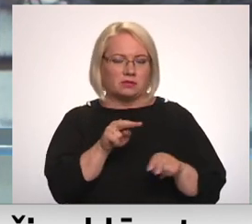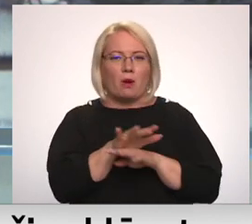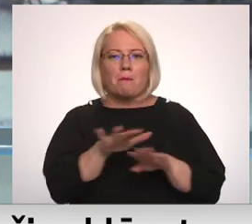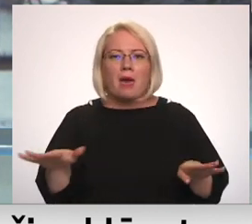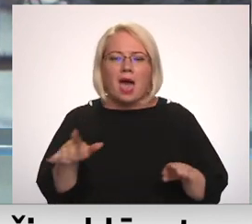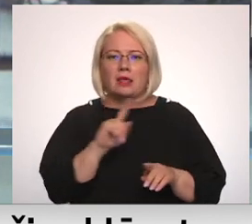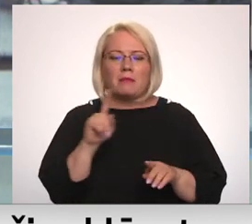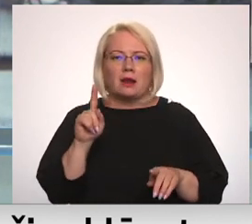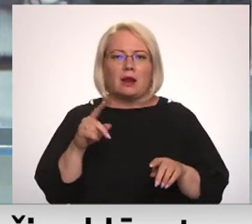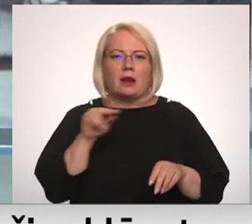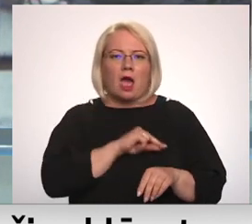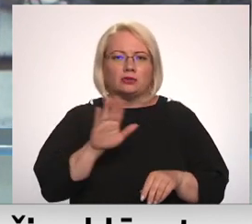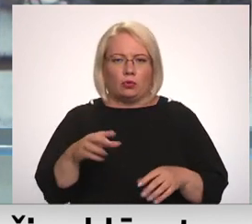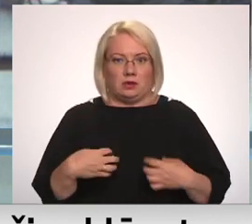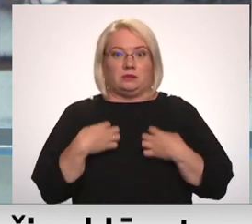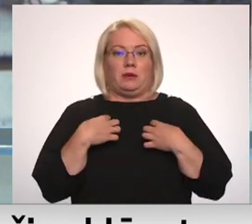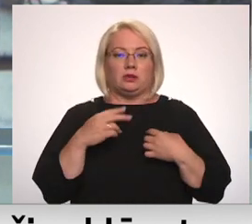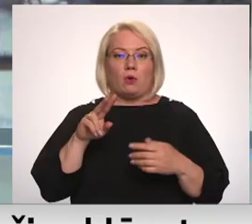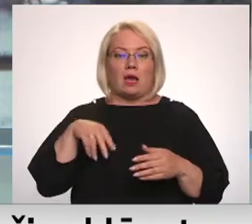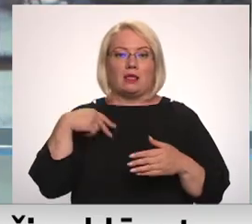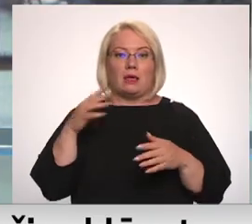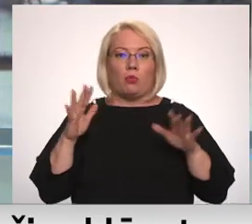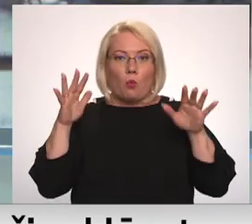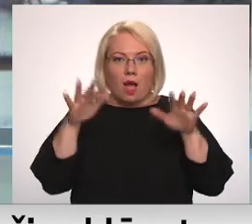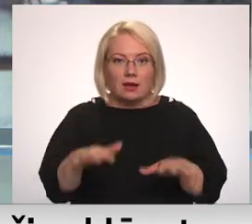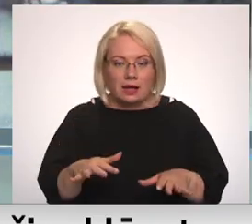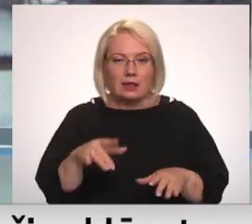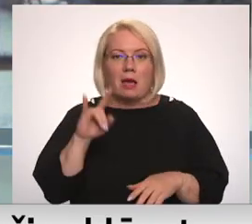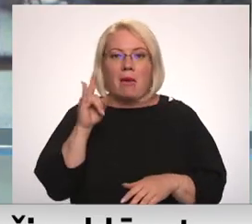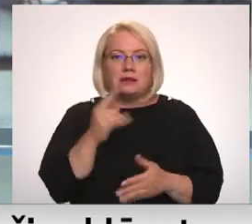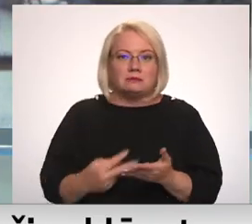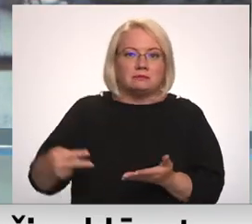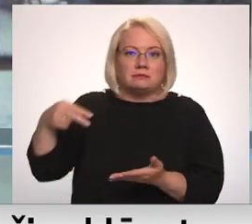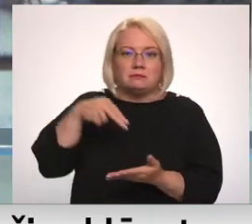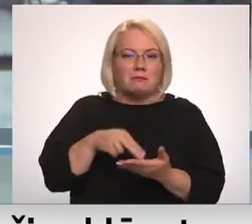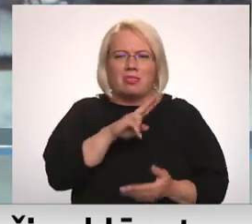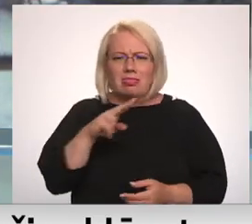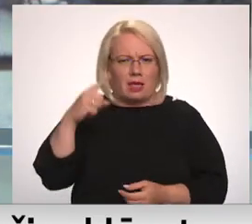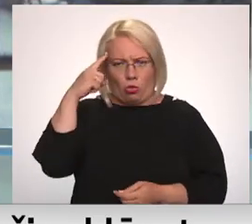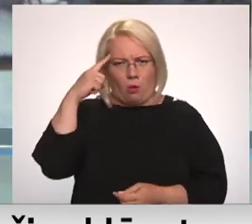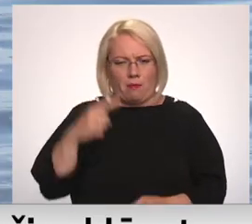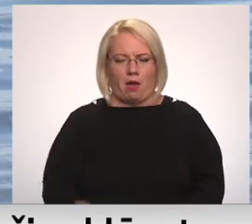raksturīgs izbīles. Paklūpot ūdenī bērns piecelties kājās pat neiedomājas. Turpina Aikīns.